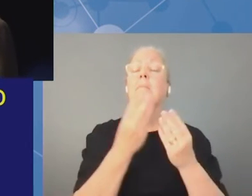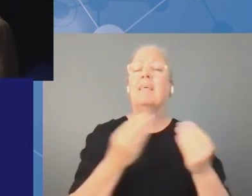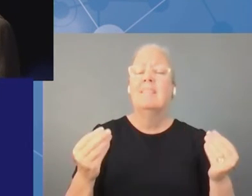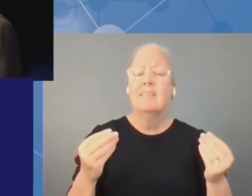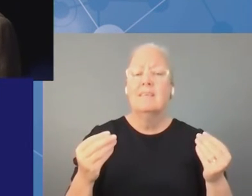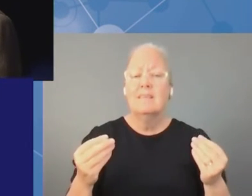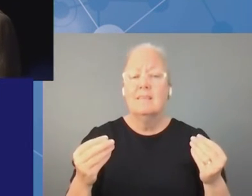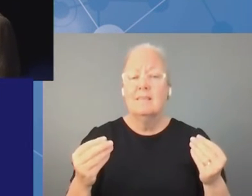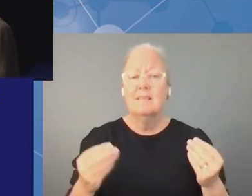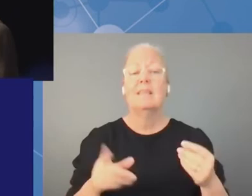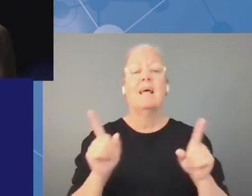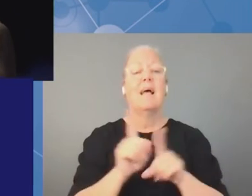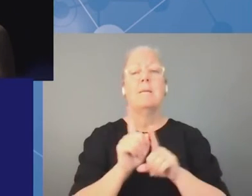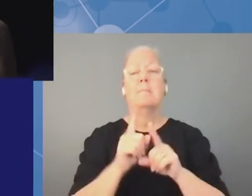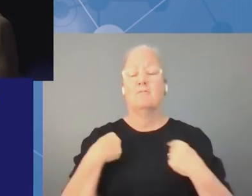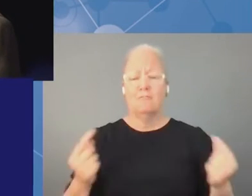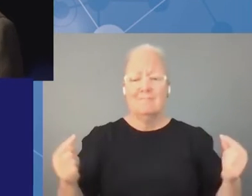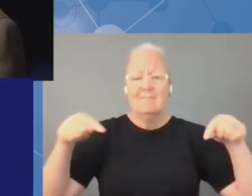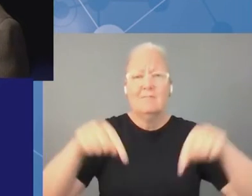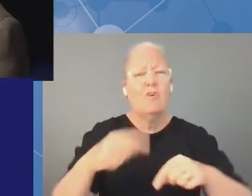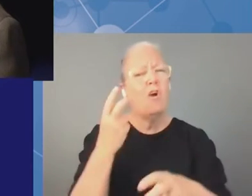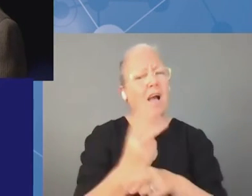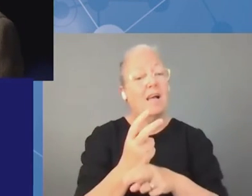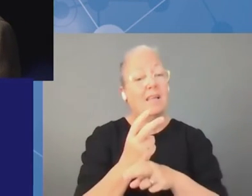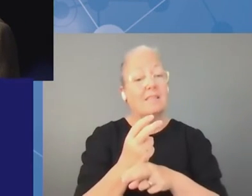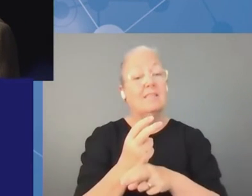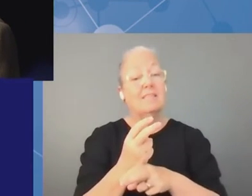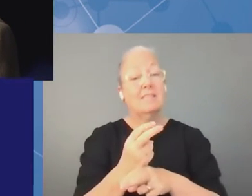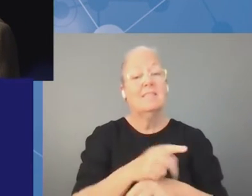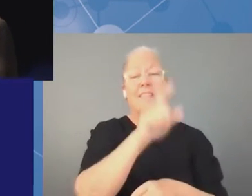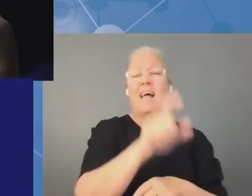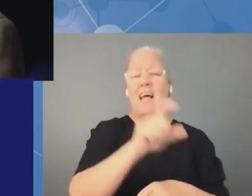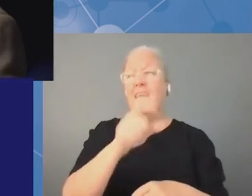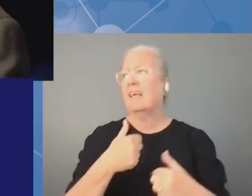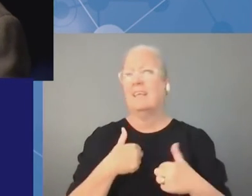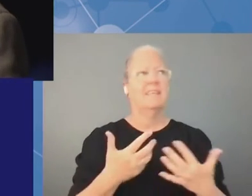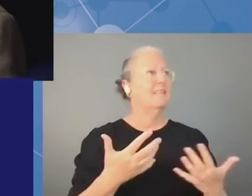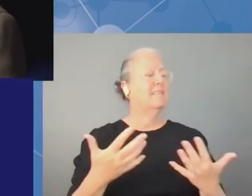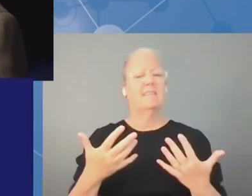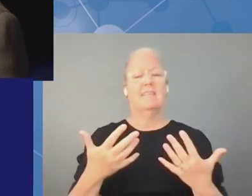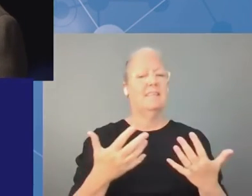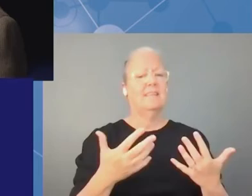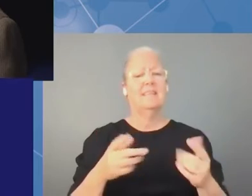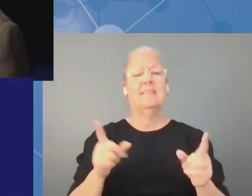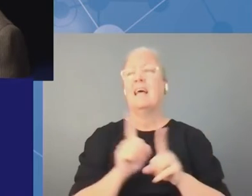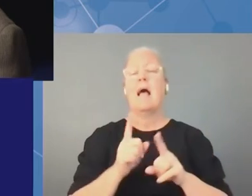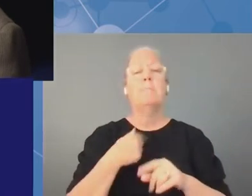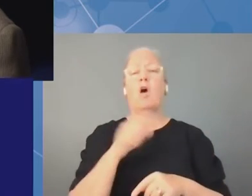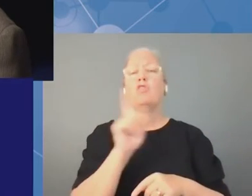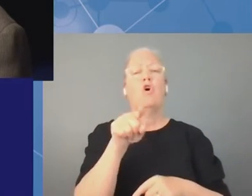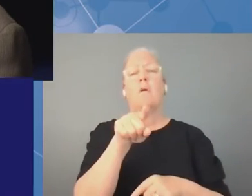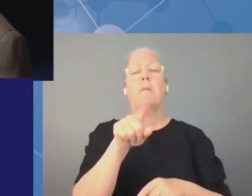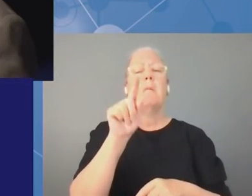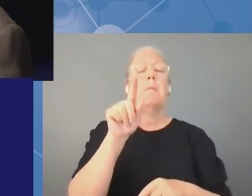гибридного саммита IGF. Я думаю, что на основании этого